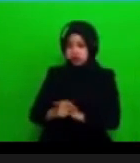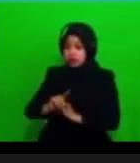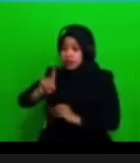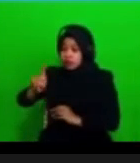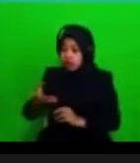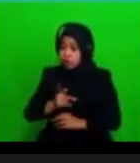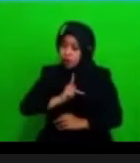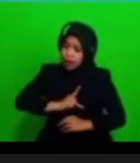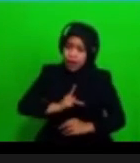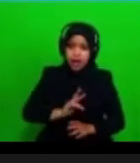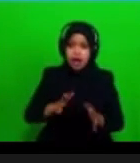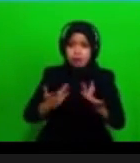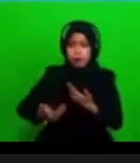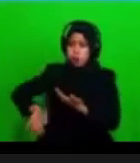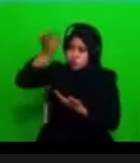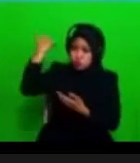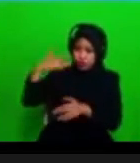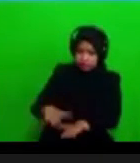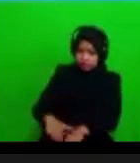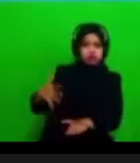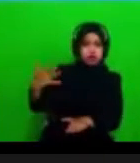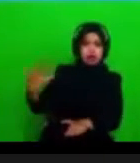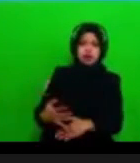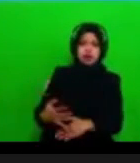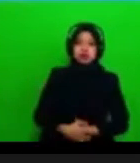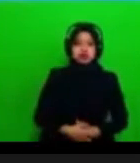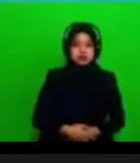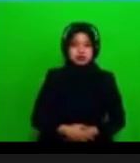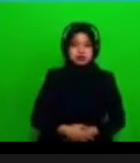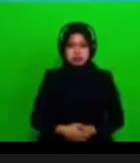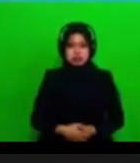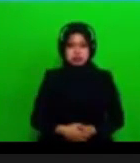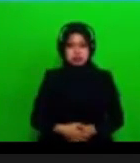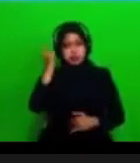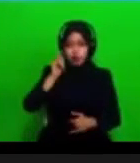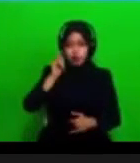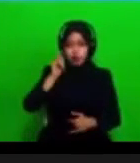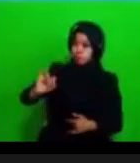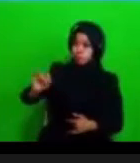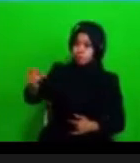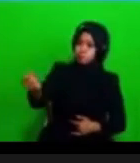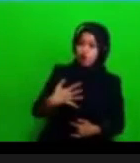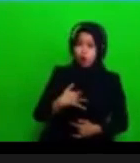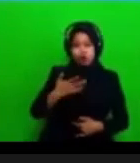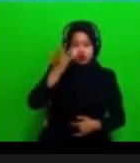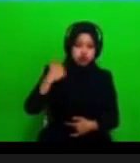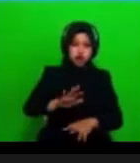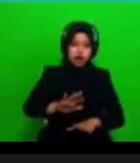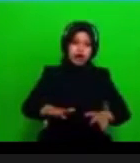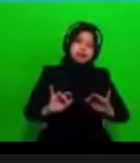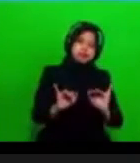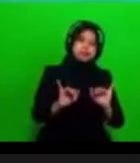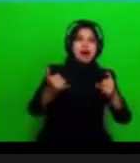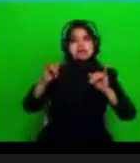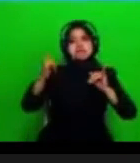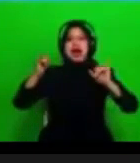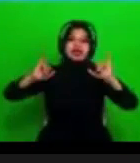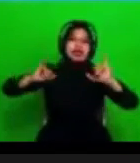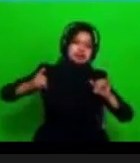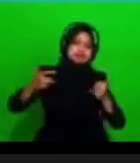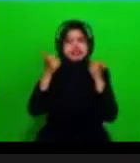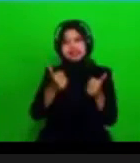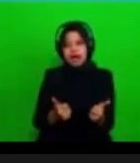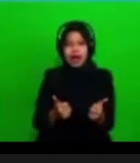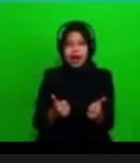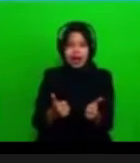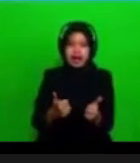ya, apa yang kamu rindukan dulu di masa kecil? Mungkin mereka akan merindukan, aku waktu kecil bisa main-main di